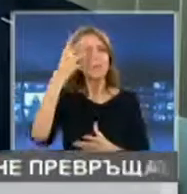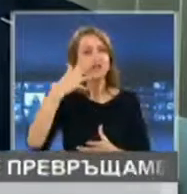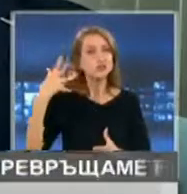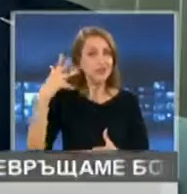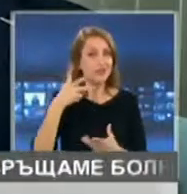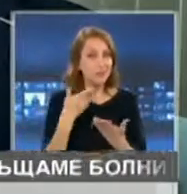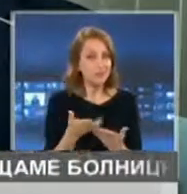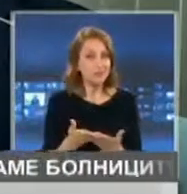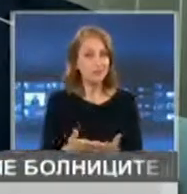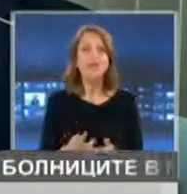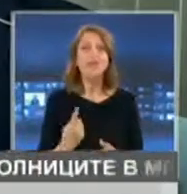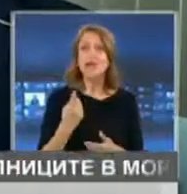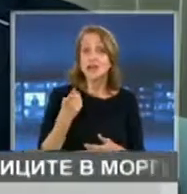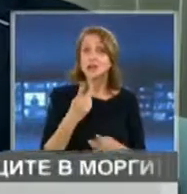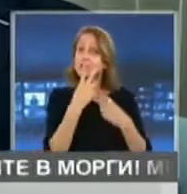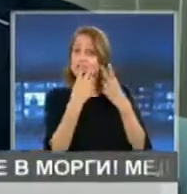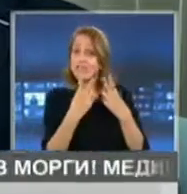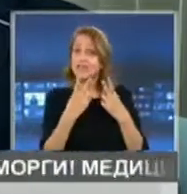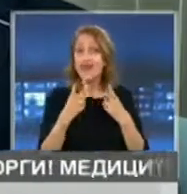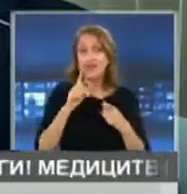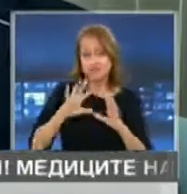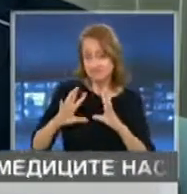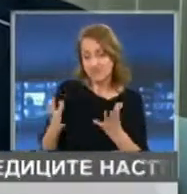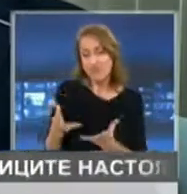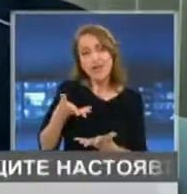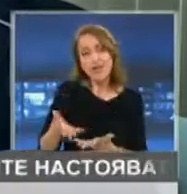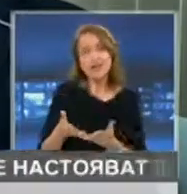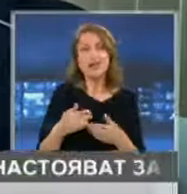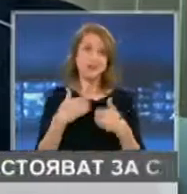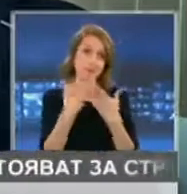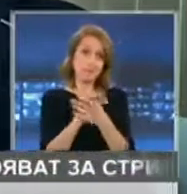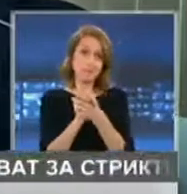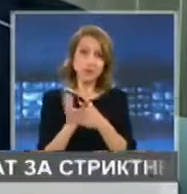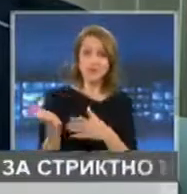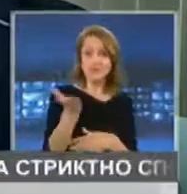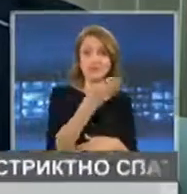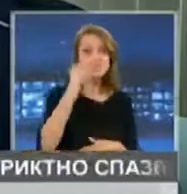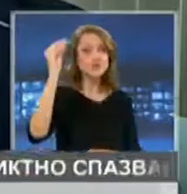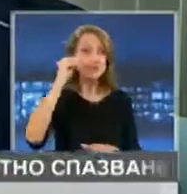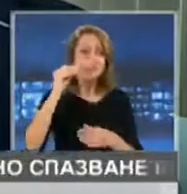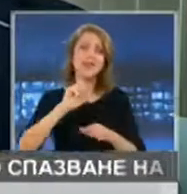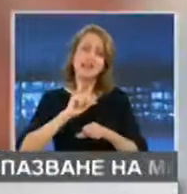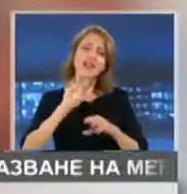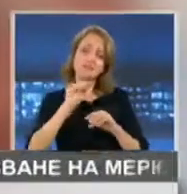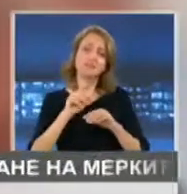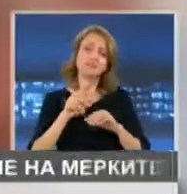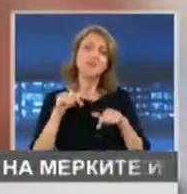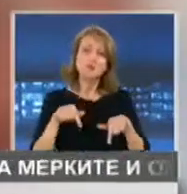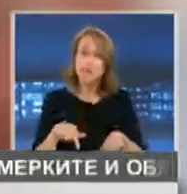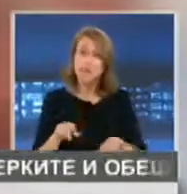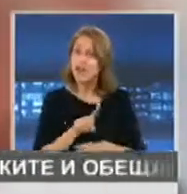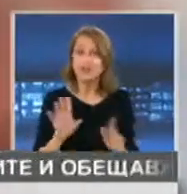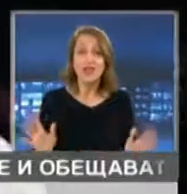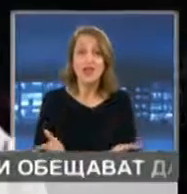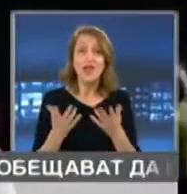който видя Дома на човечеството от космоса, се обърна с поздрав към всички българи и с призив да си останем вкъщи. В това